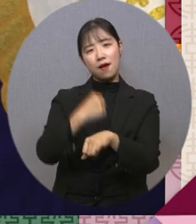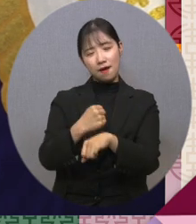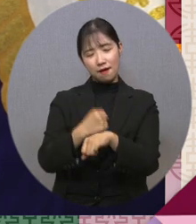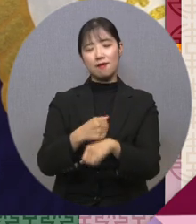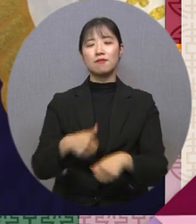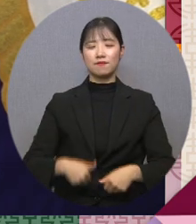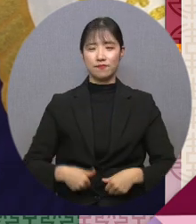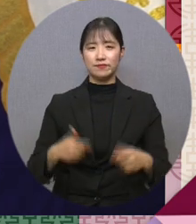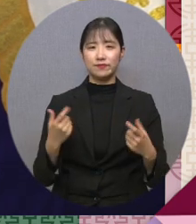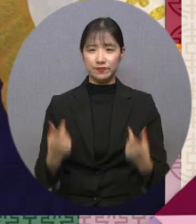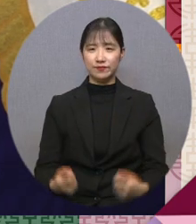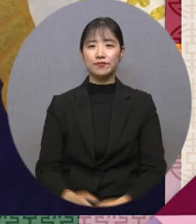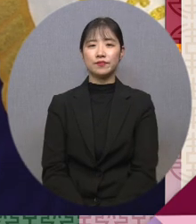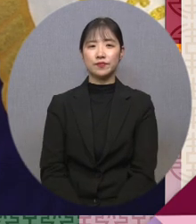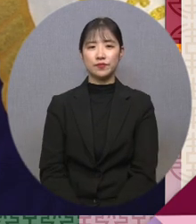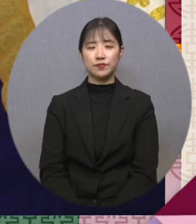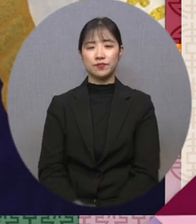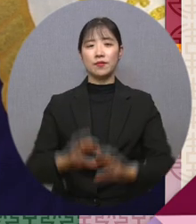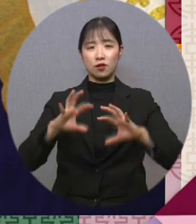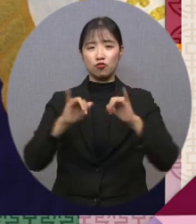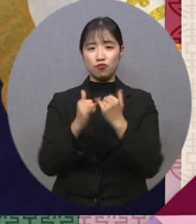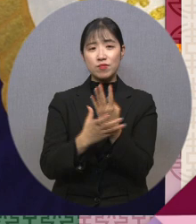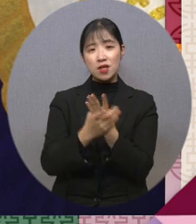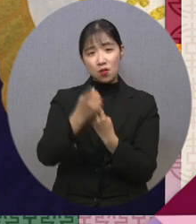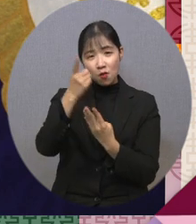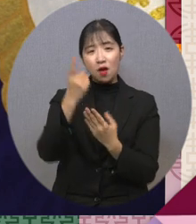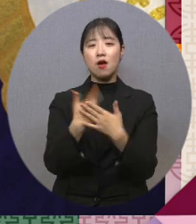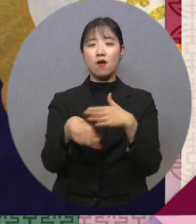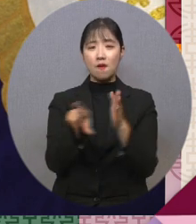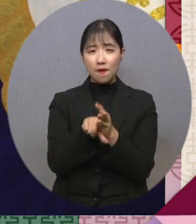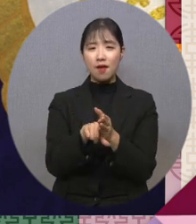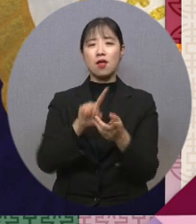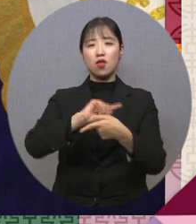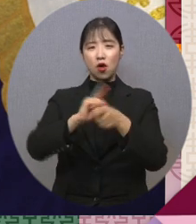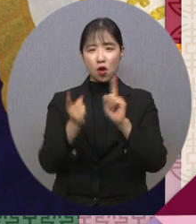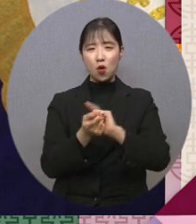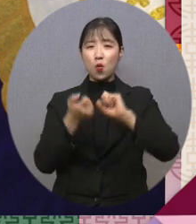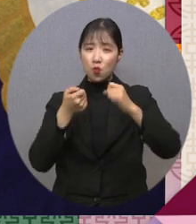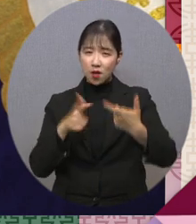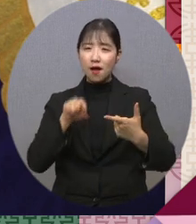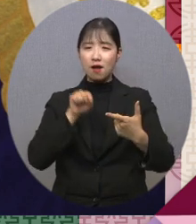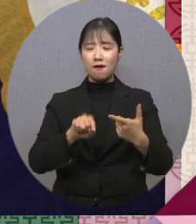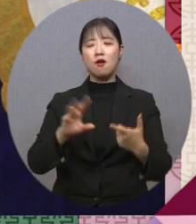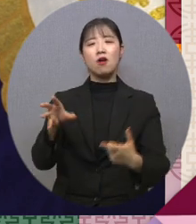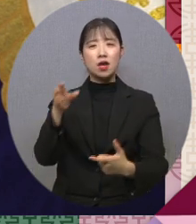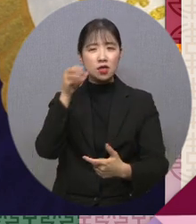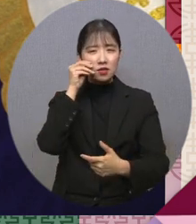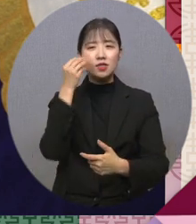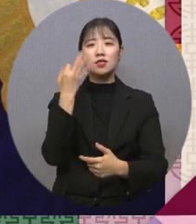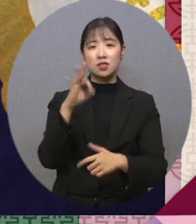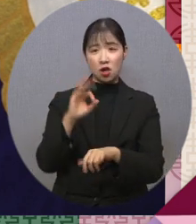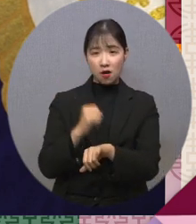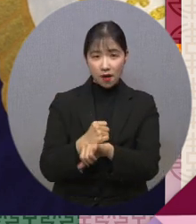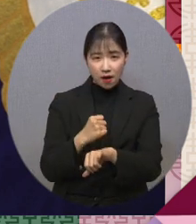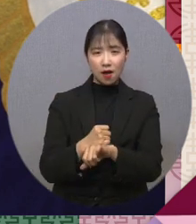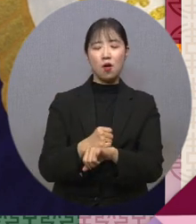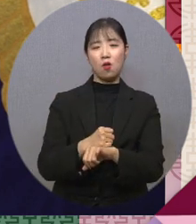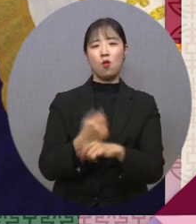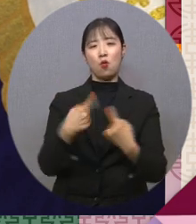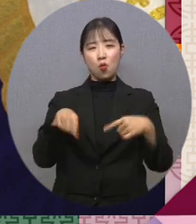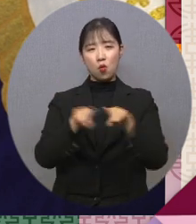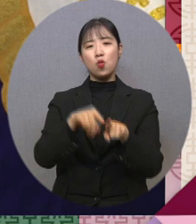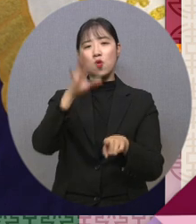과정이어야만 합니다. 국민 통합을 위해선 서로 다른 점은 인정하면서 공동의